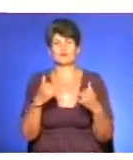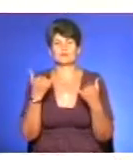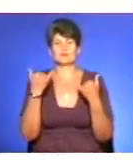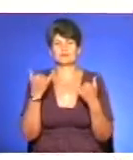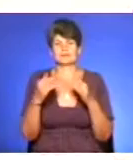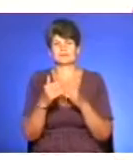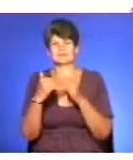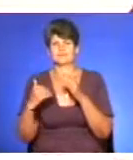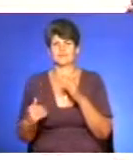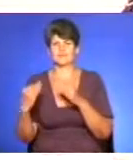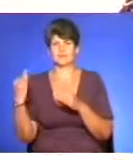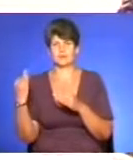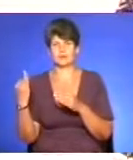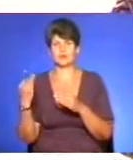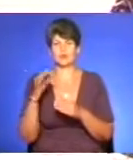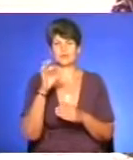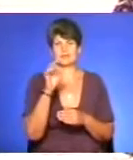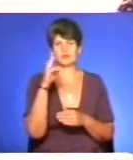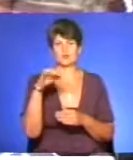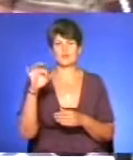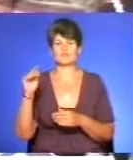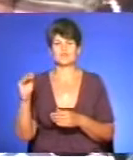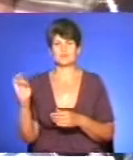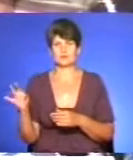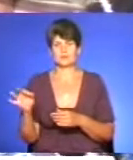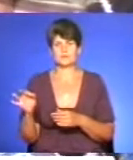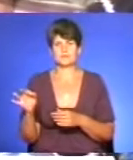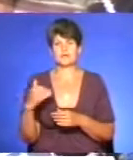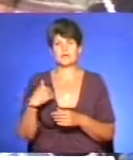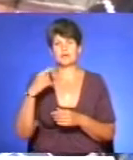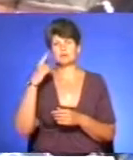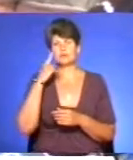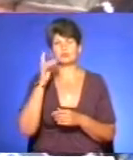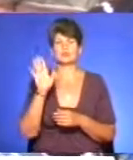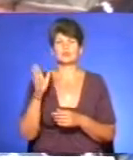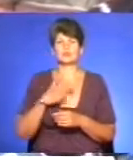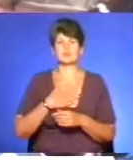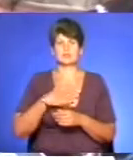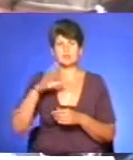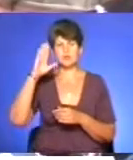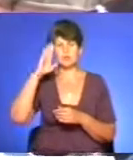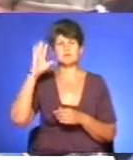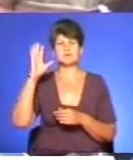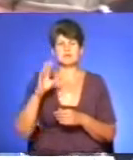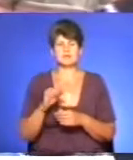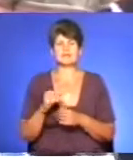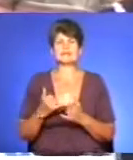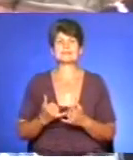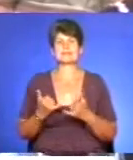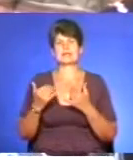пасенком історії. Олександр Довженко. Я думаю, що наші хлопці все-таки, вони теж це для